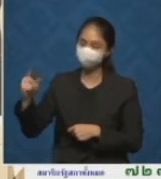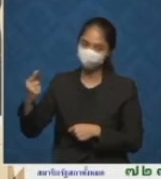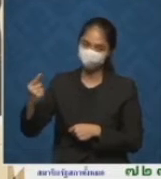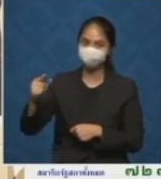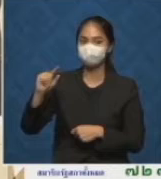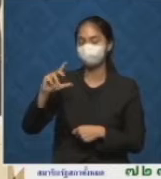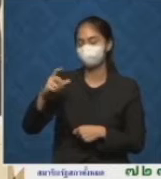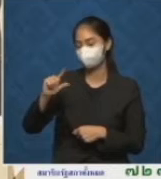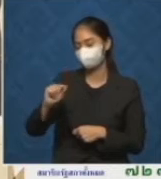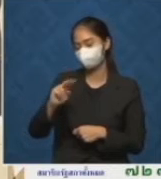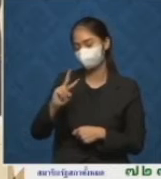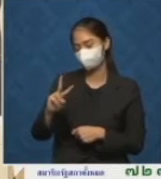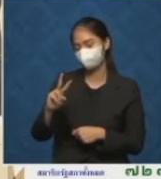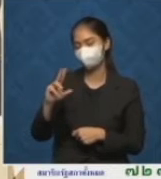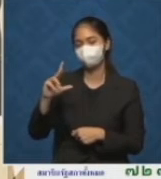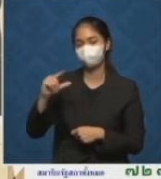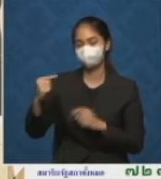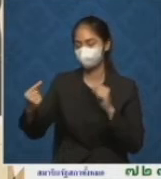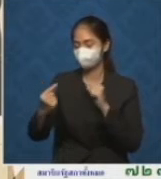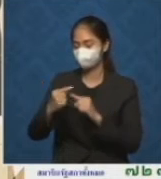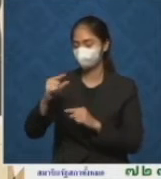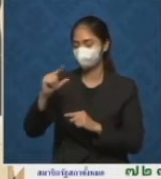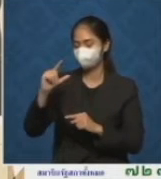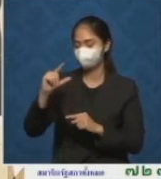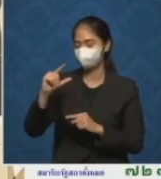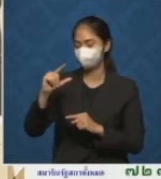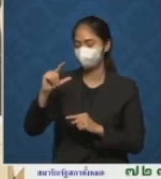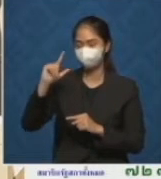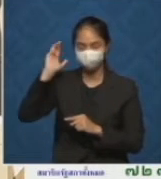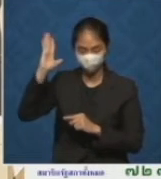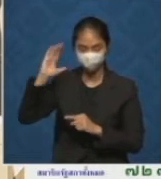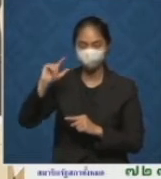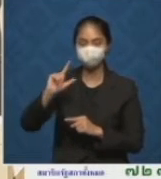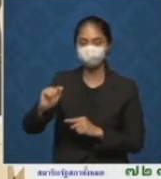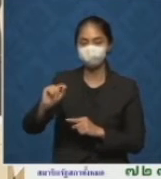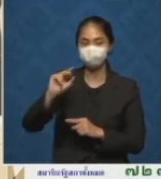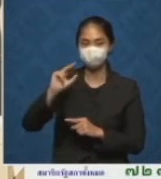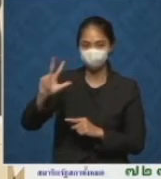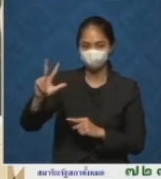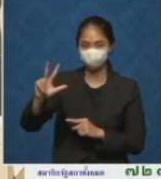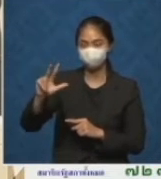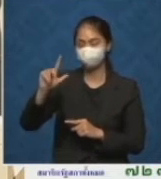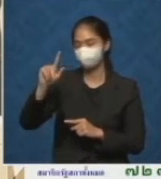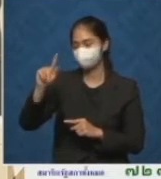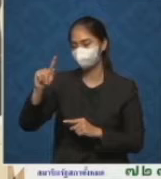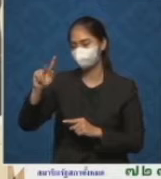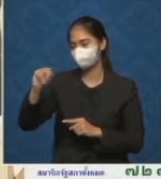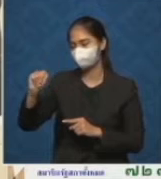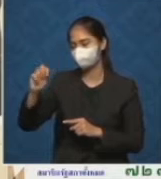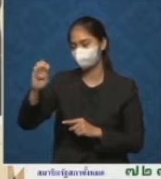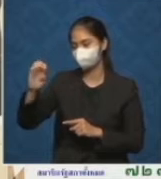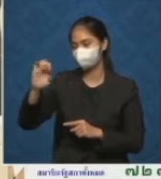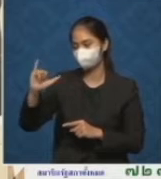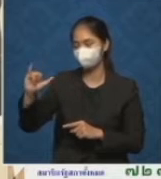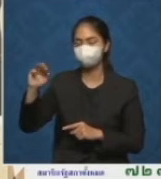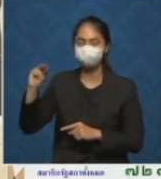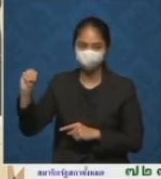22นายเฉลิมชัยเฟื่องคอน23นายนิยมเวชกาม